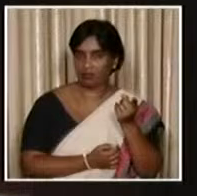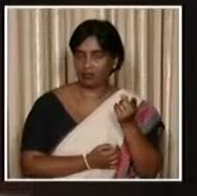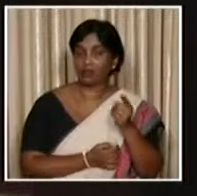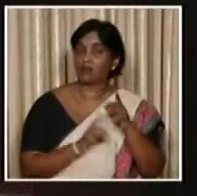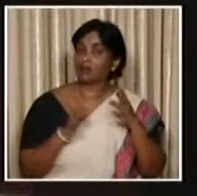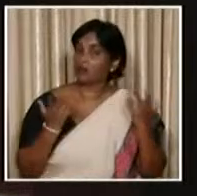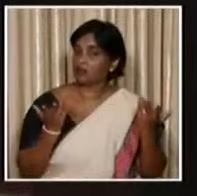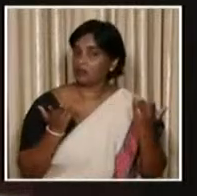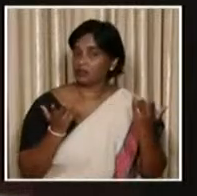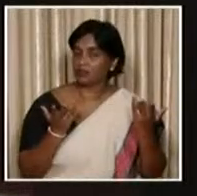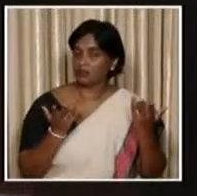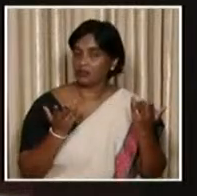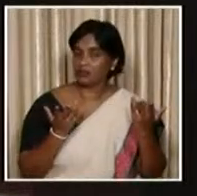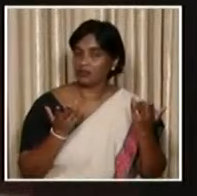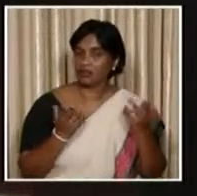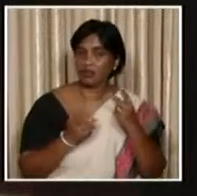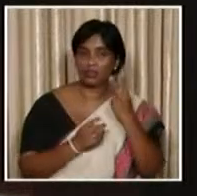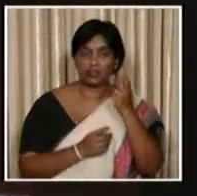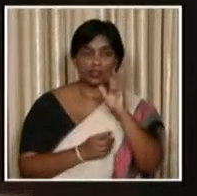එහෙම නැතුව